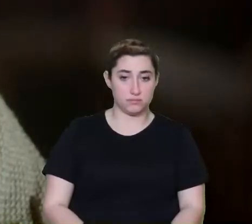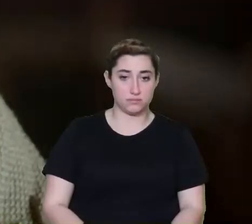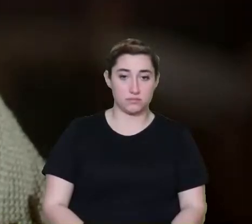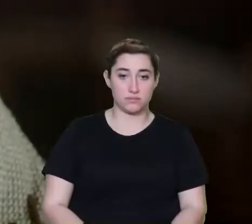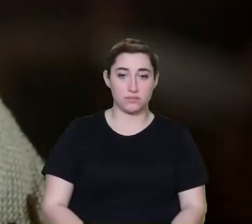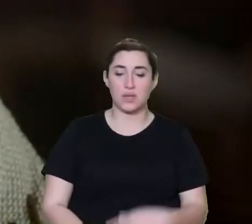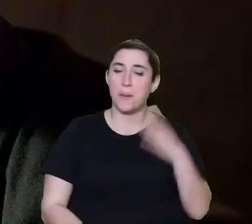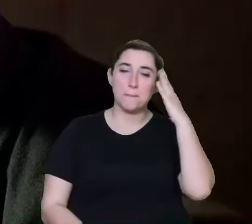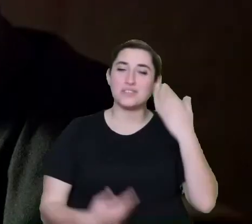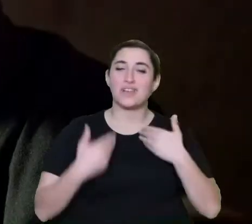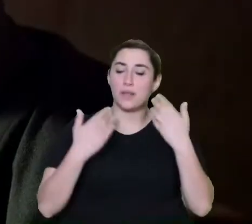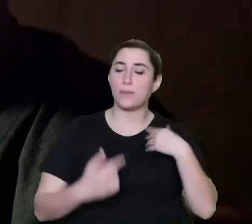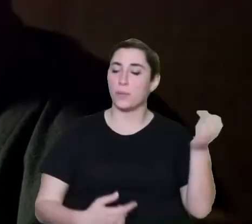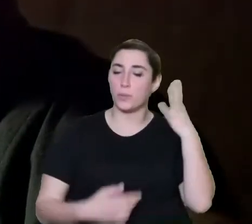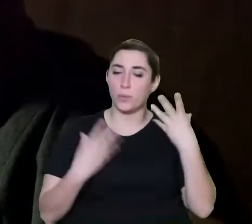Başkadılıkta işittim.